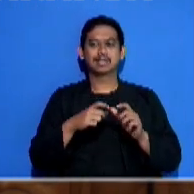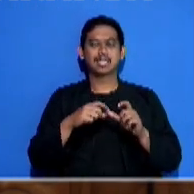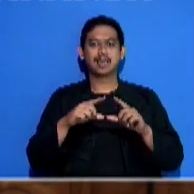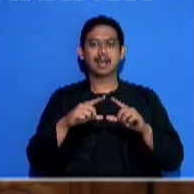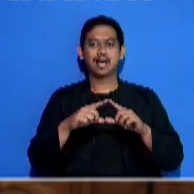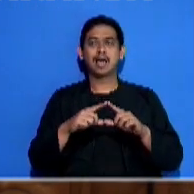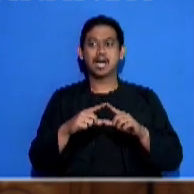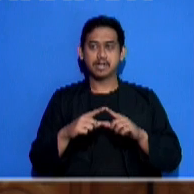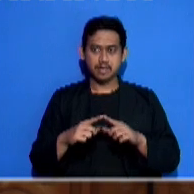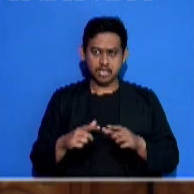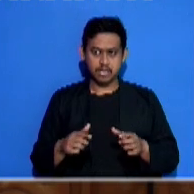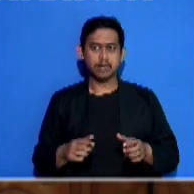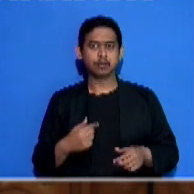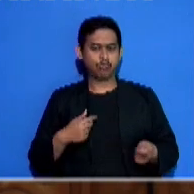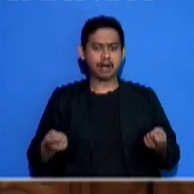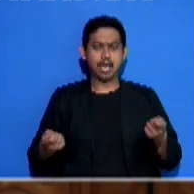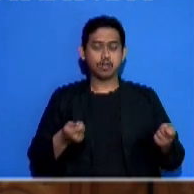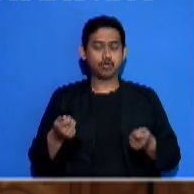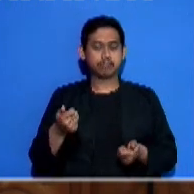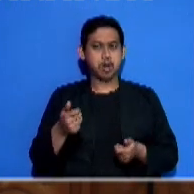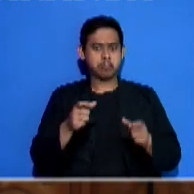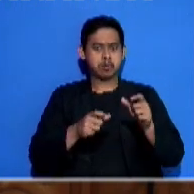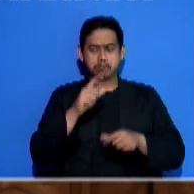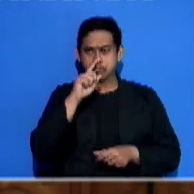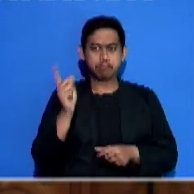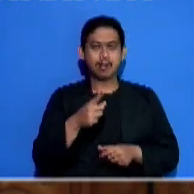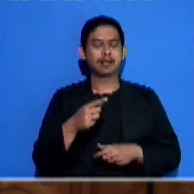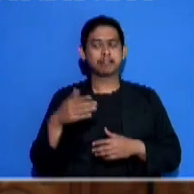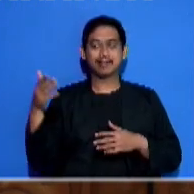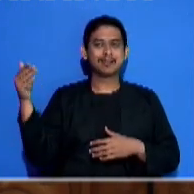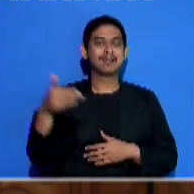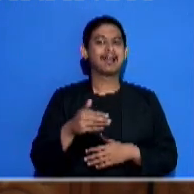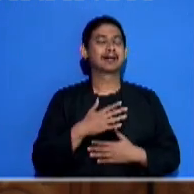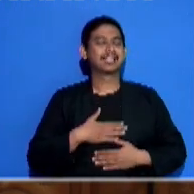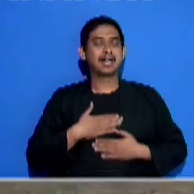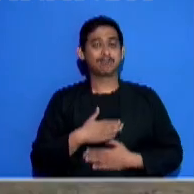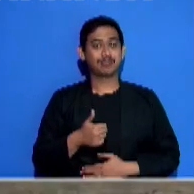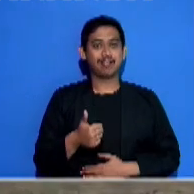sanesipun supados para pelancong rumaos nyaman anggenipun ngendangi papan menika.